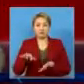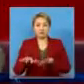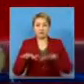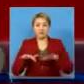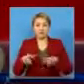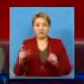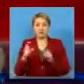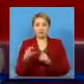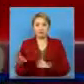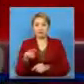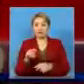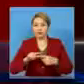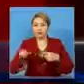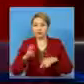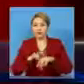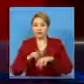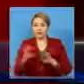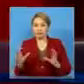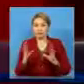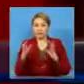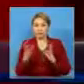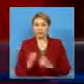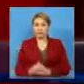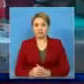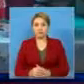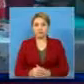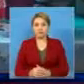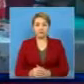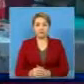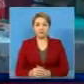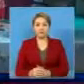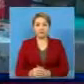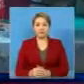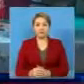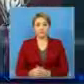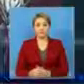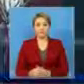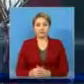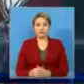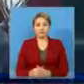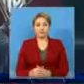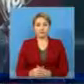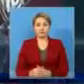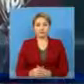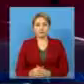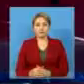К слову, все санитарные меры были соблюдены. Анастасия Евсеева, Галымжан Урынов, телеканал «Актюбя».